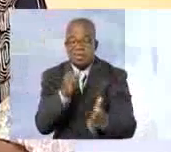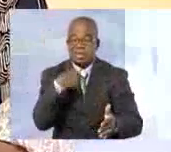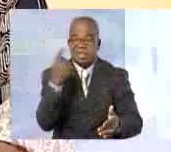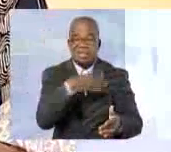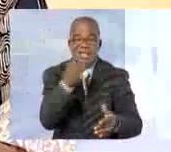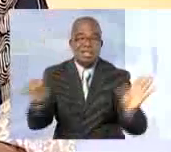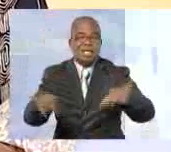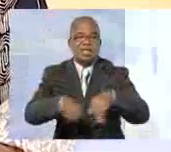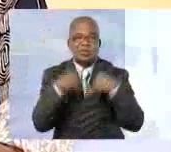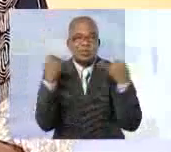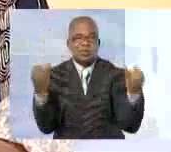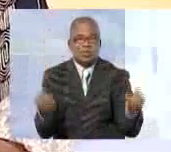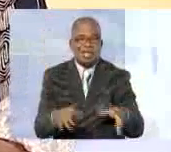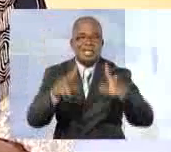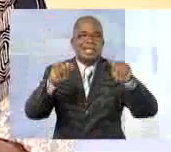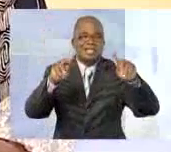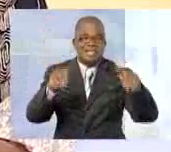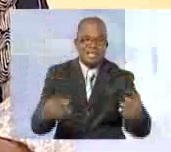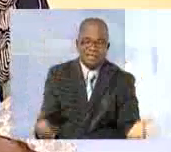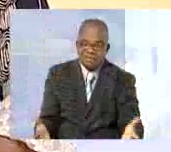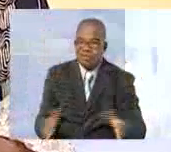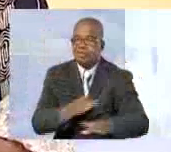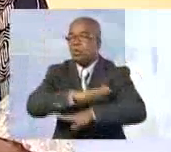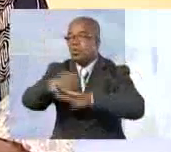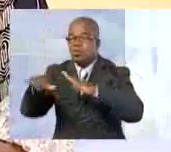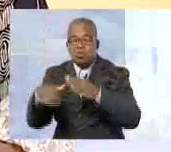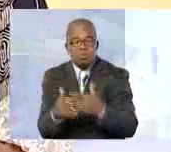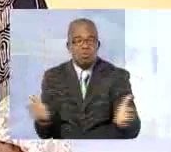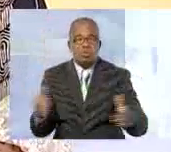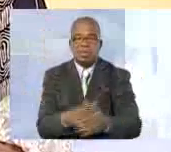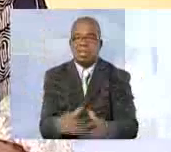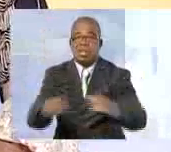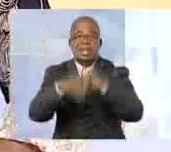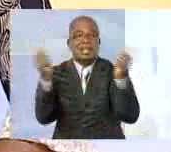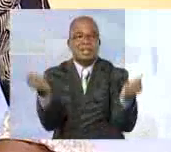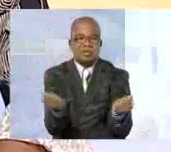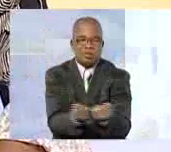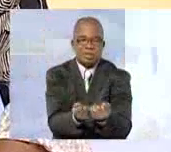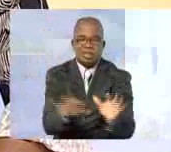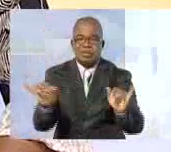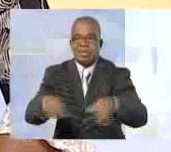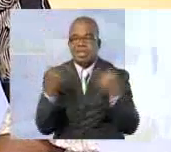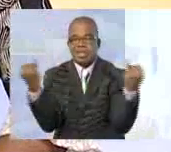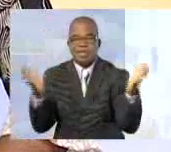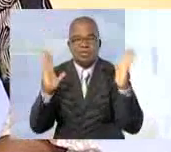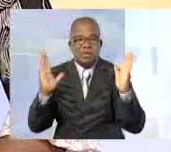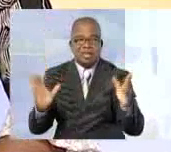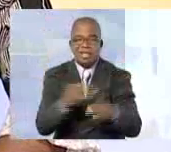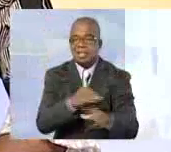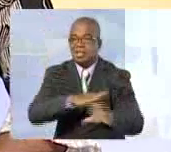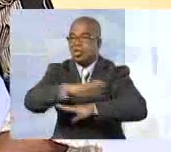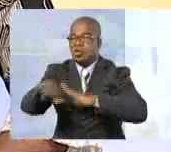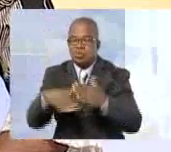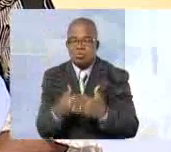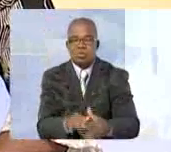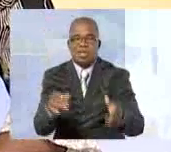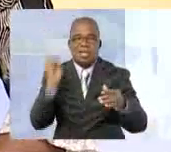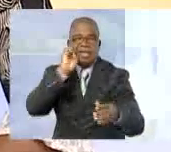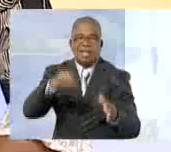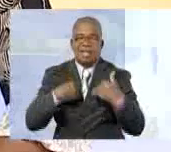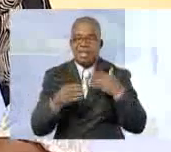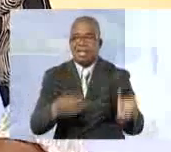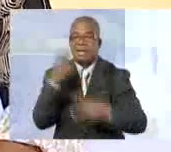Côte d'Ivoire. Il s'agit du Conseil national de la presse, le CNP, et la haute autorité de la communication audiovisuelle, la